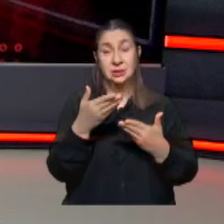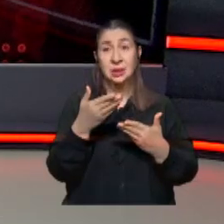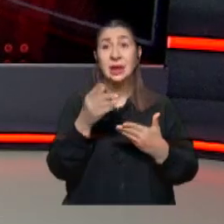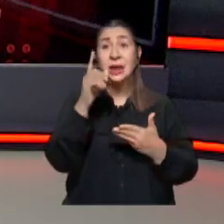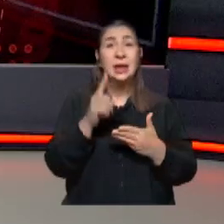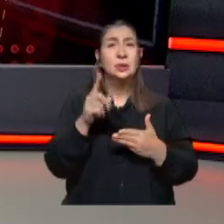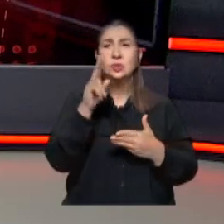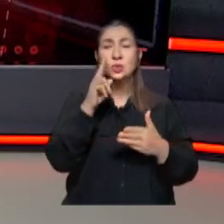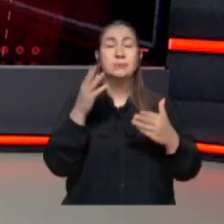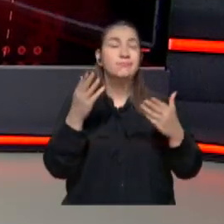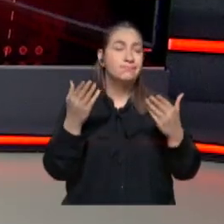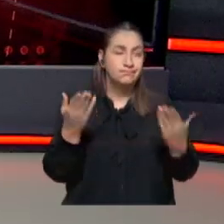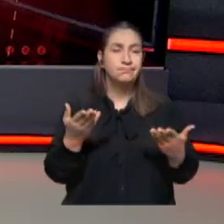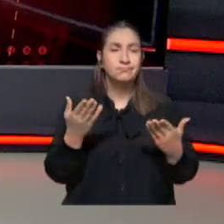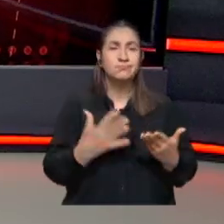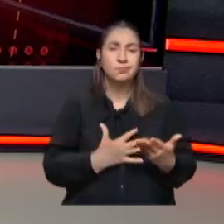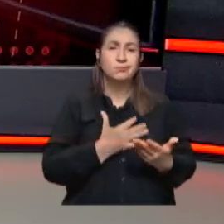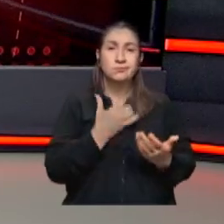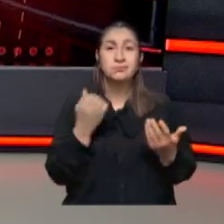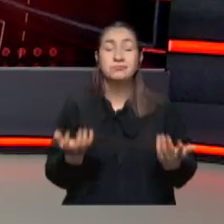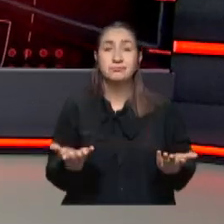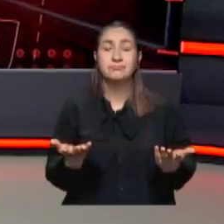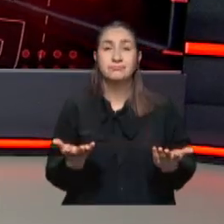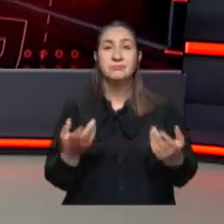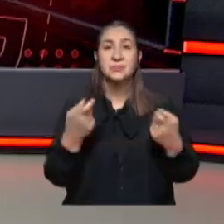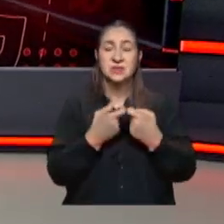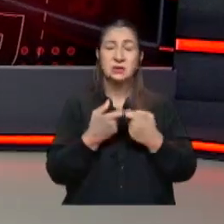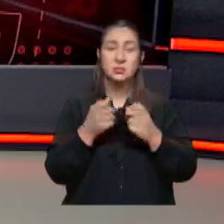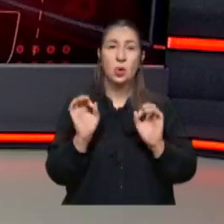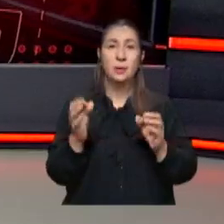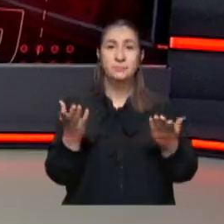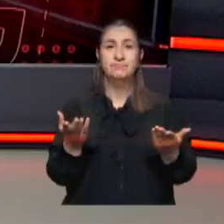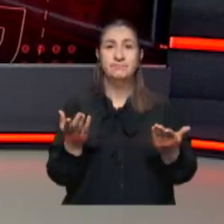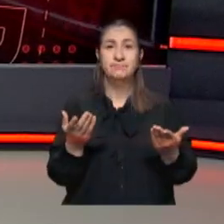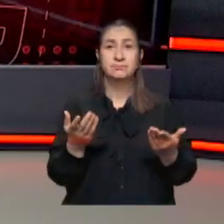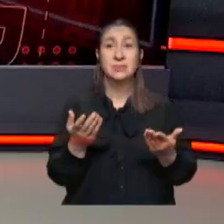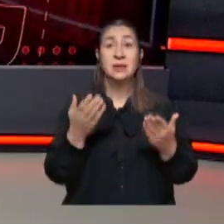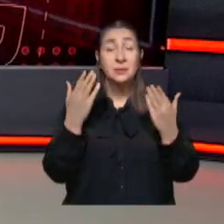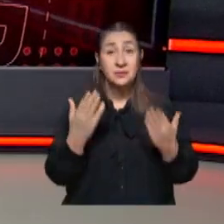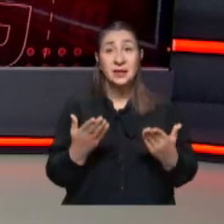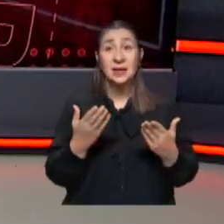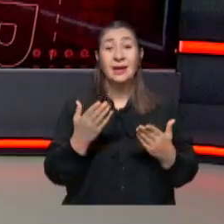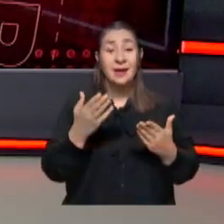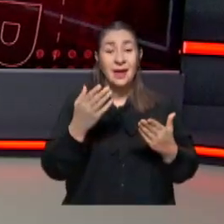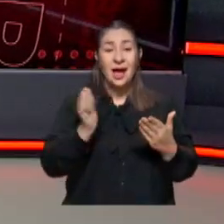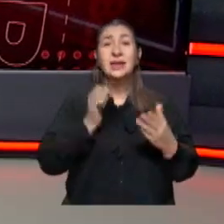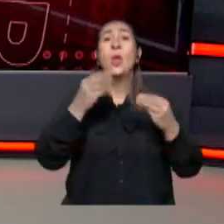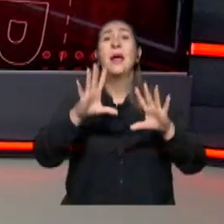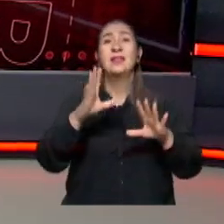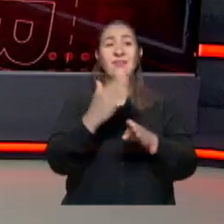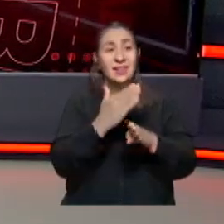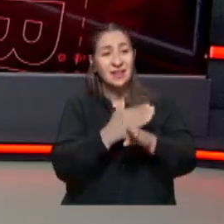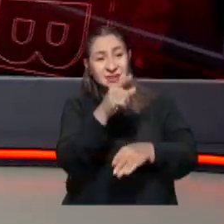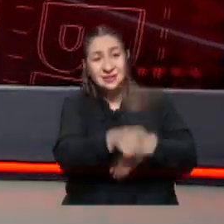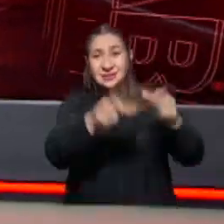o ilk sonuçları Elbette acı acı savaşlar böyledir ve bilhassa da sivillerin acısı